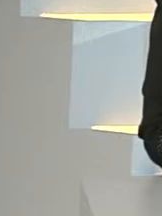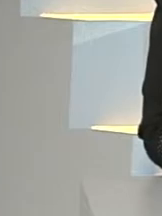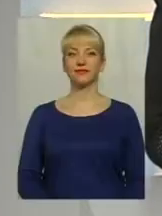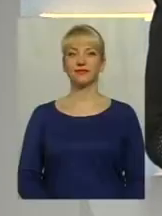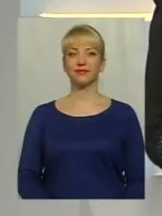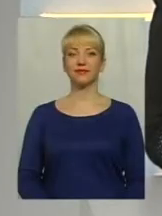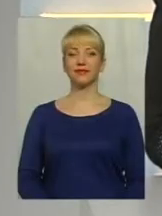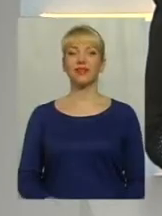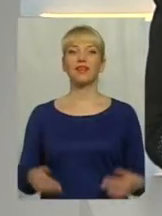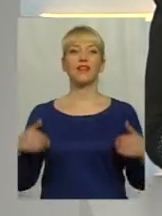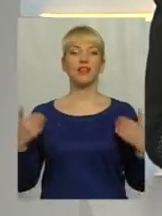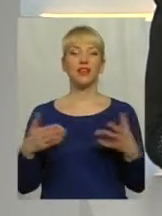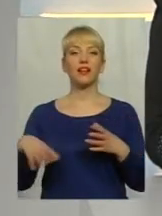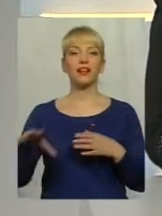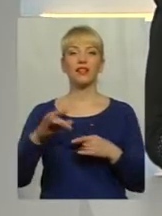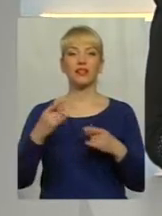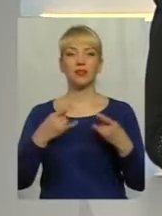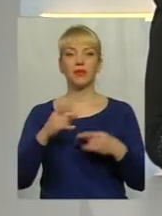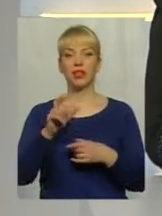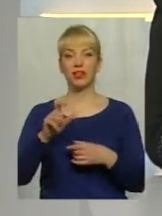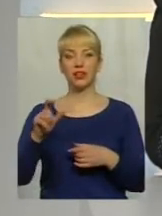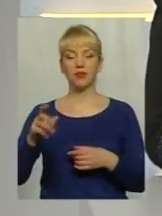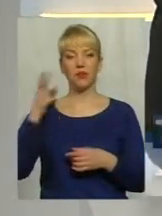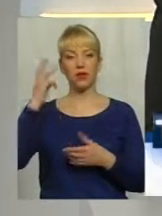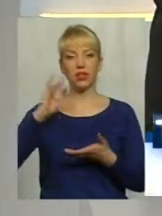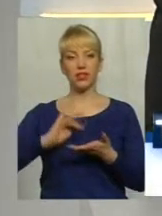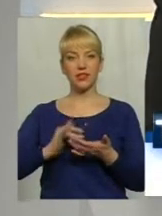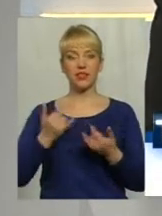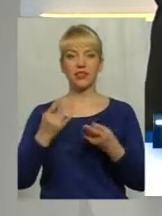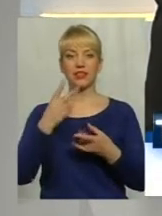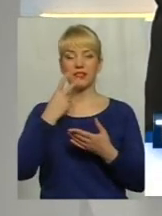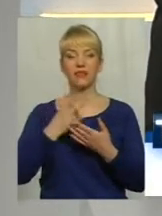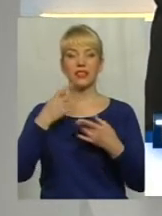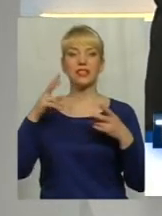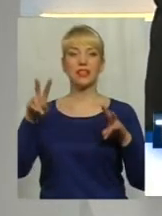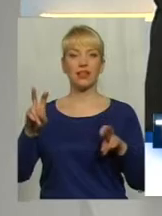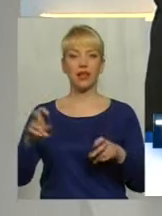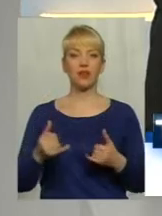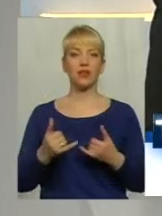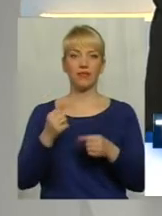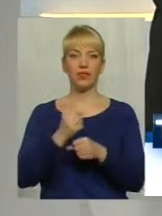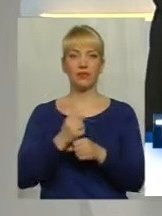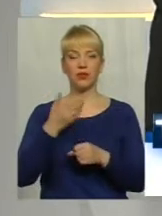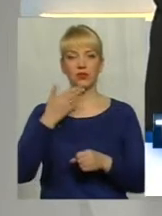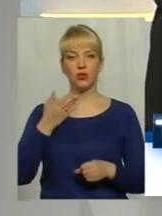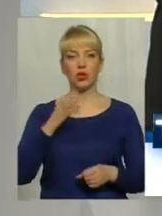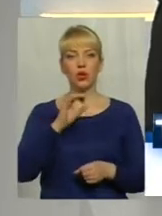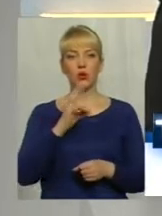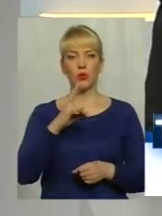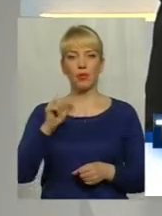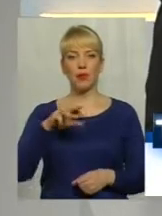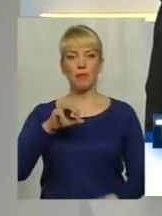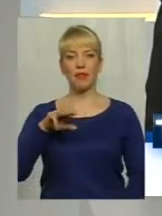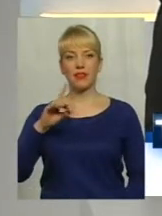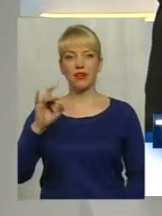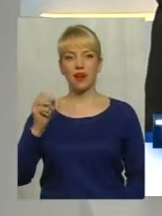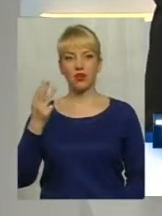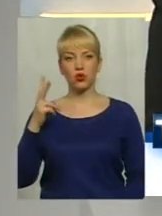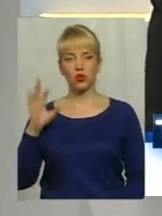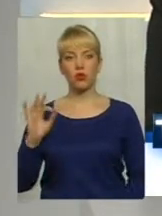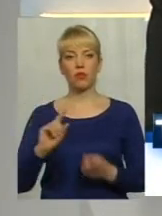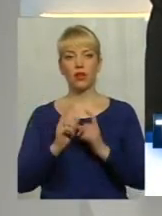Мої вітання усім телеглядачам Поділля Центр в ефірі теми. для вас сьогодні у студії працює юна мітражко, сурдопереклад